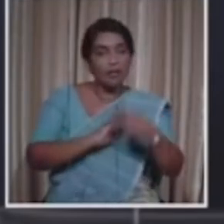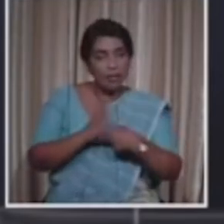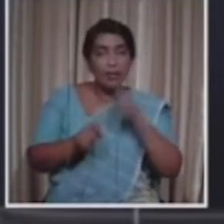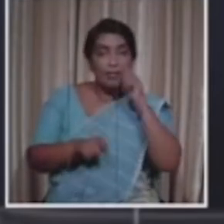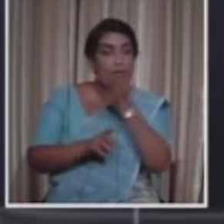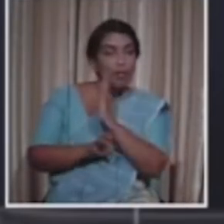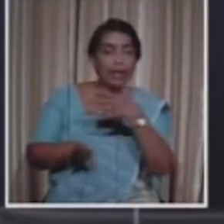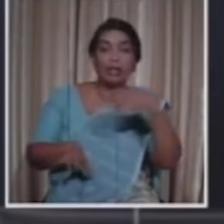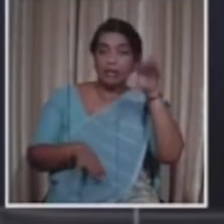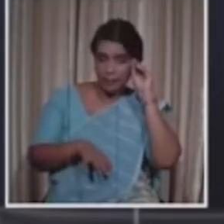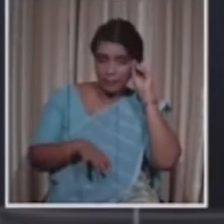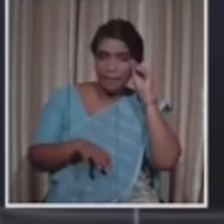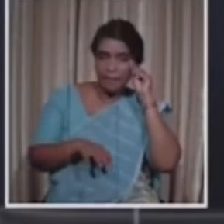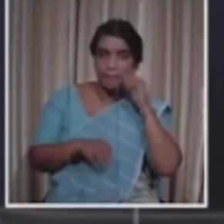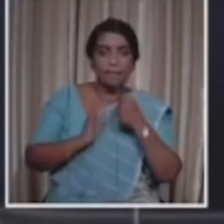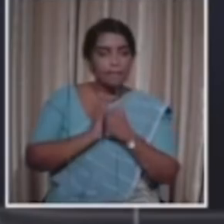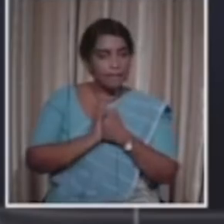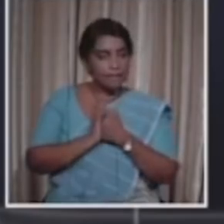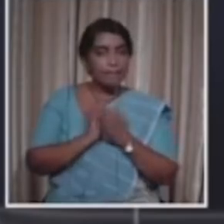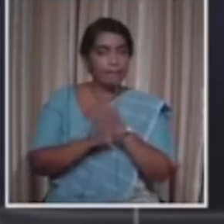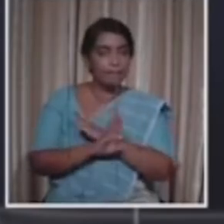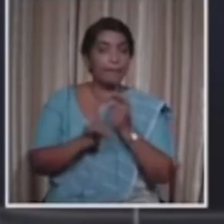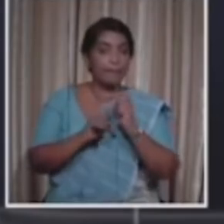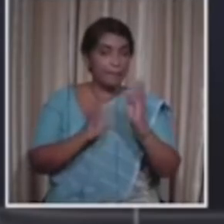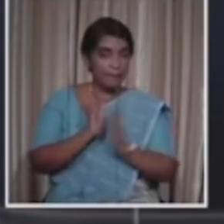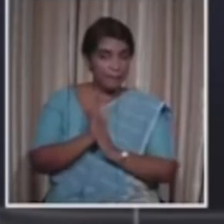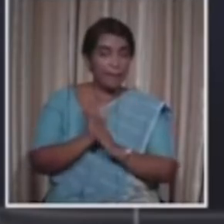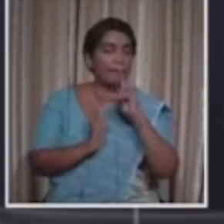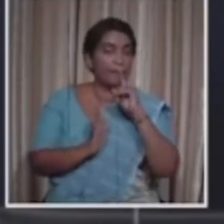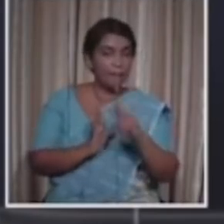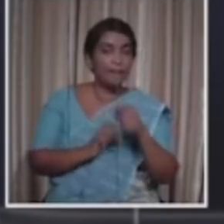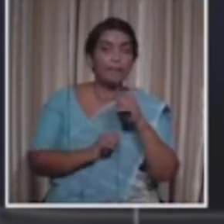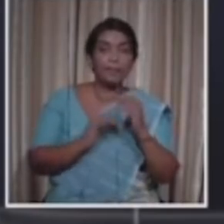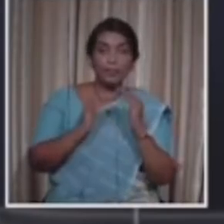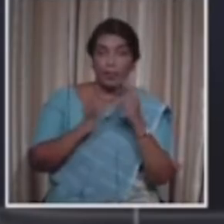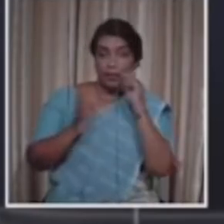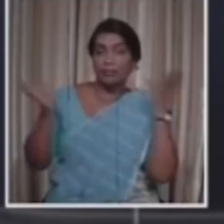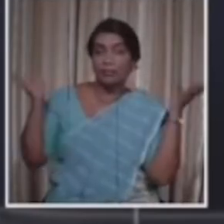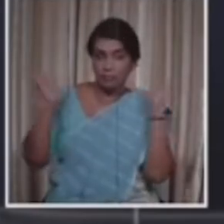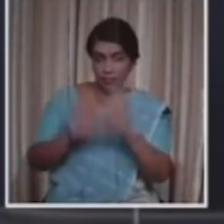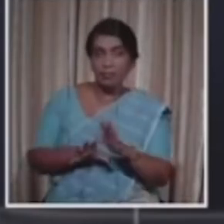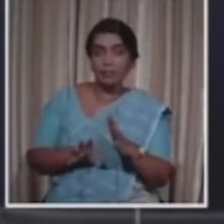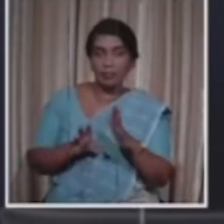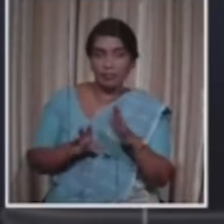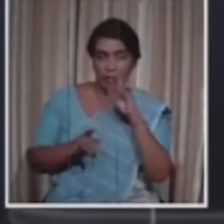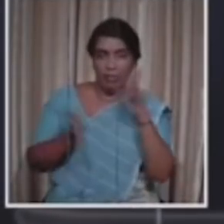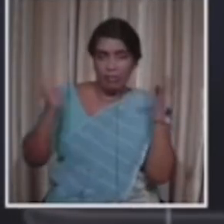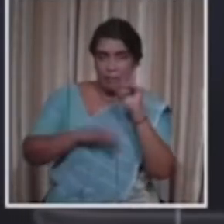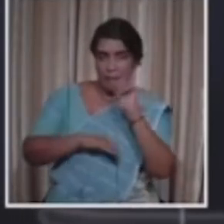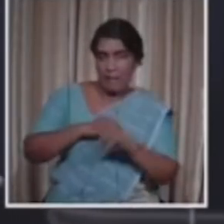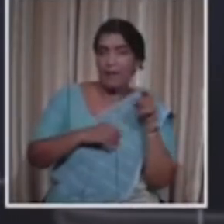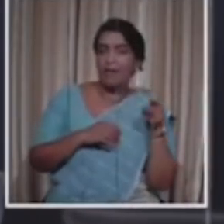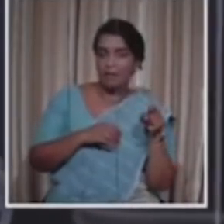තත්ත්වය අවබෝධ කරගන්නවා. ගරු හිටපු අගමැතිතුමා කිව්වා එතුමගේ ගේ වටලන්නත් කවුද කට්ටියක් කතා කරනවයි